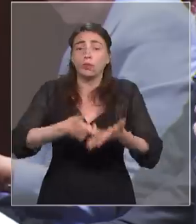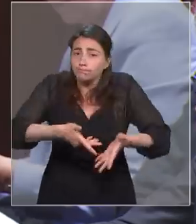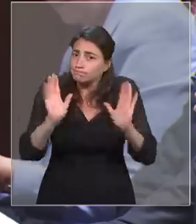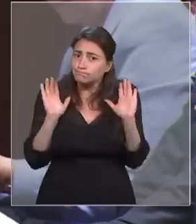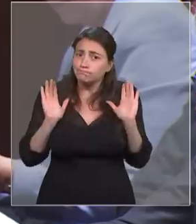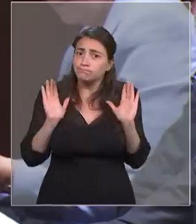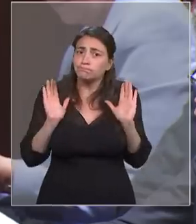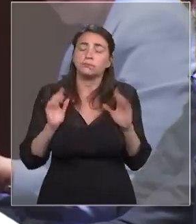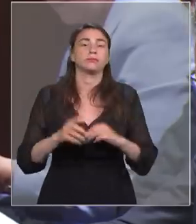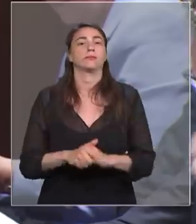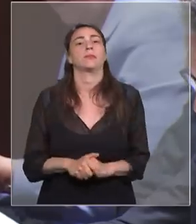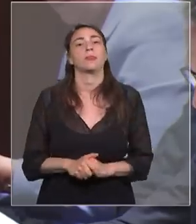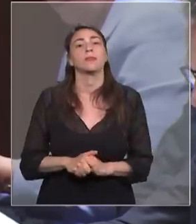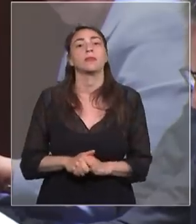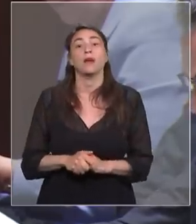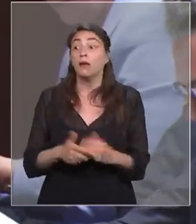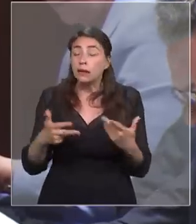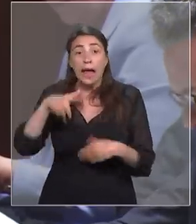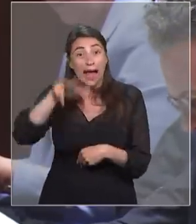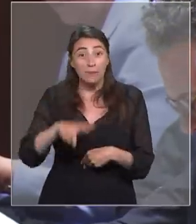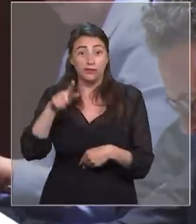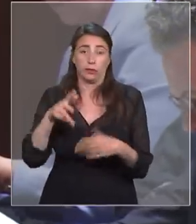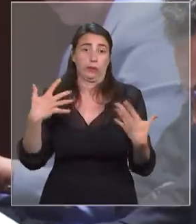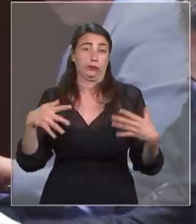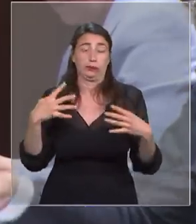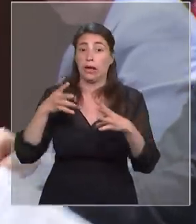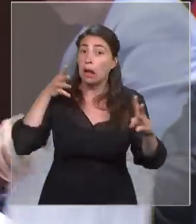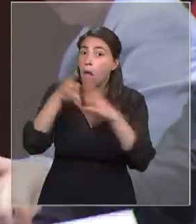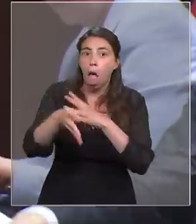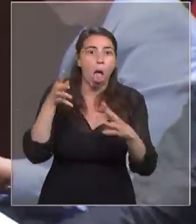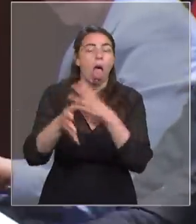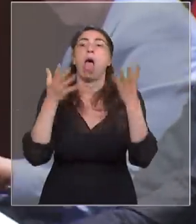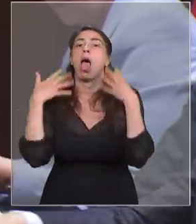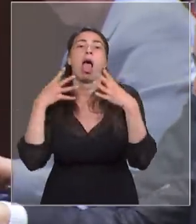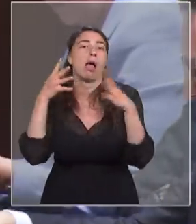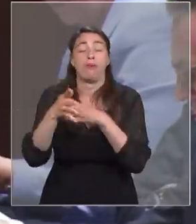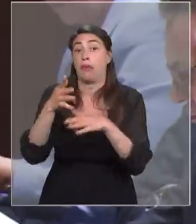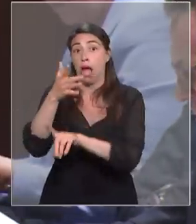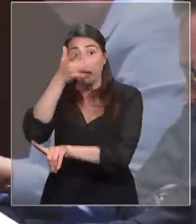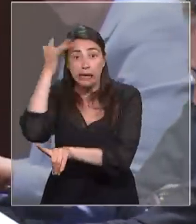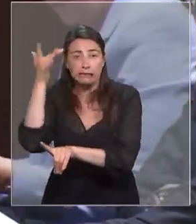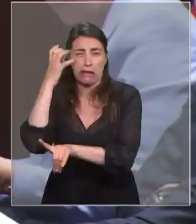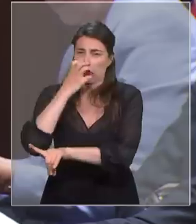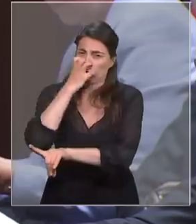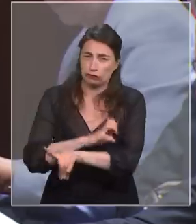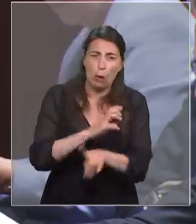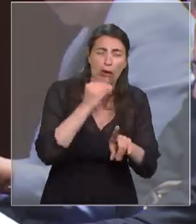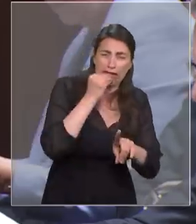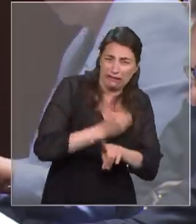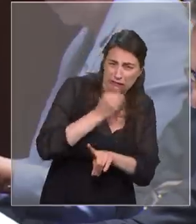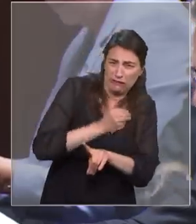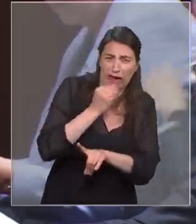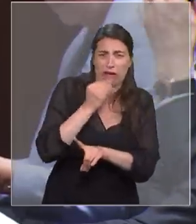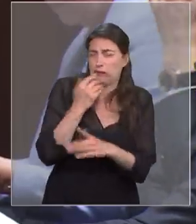nos compatriotes de passoires thermiques dans lesquelles il est insupportable de vivre en été parce qu'il y fait trop chaud, en hiver parce qu'il y fait trop